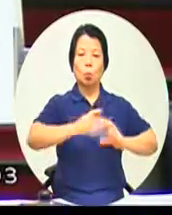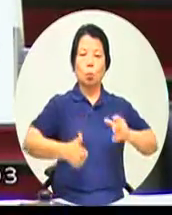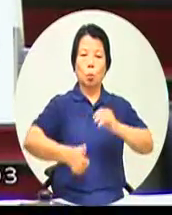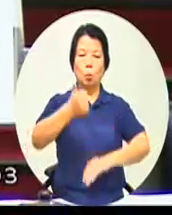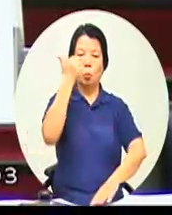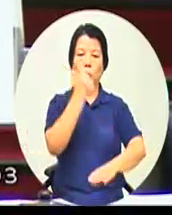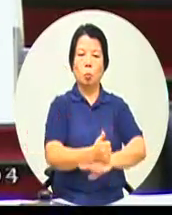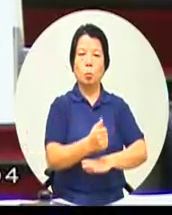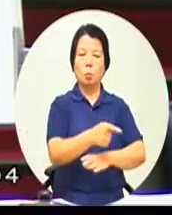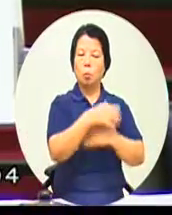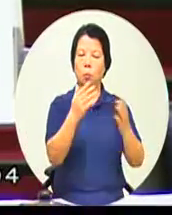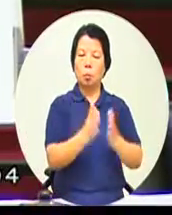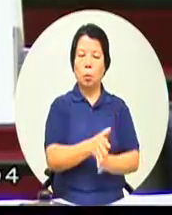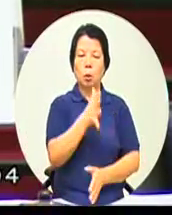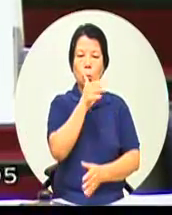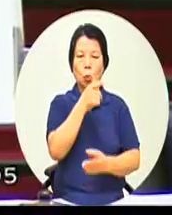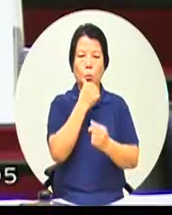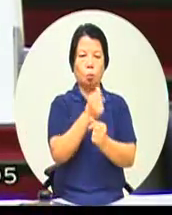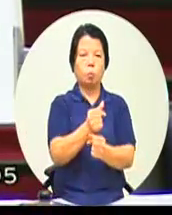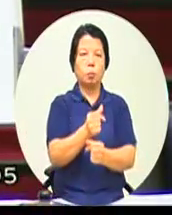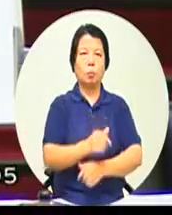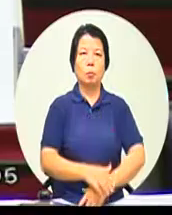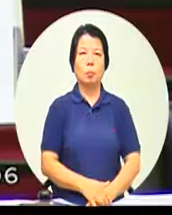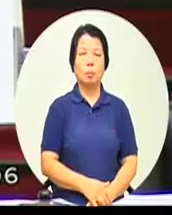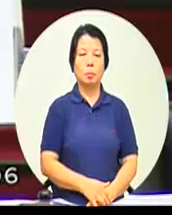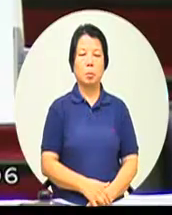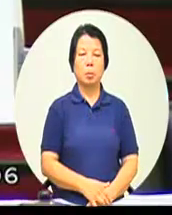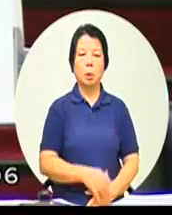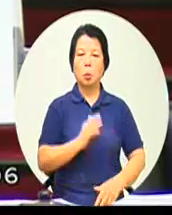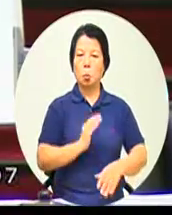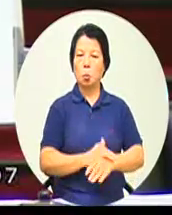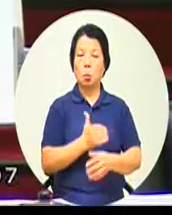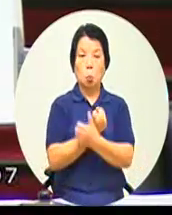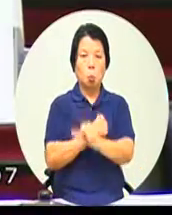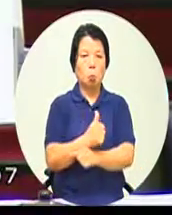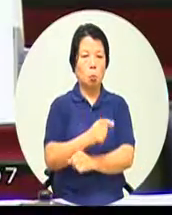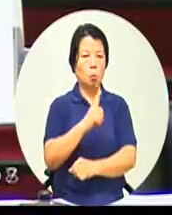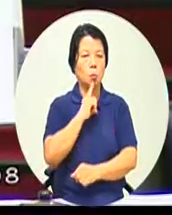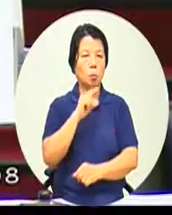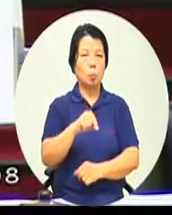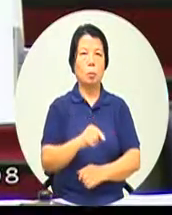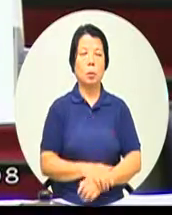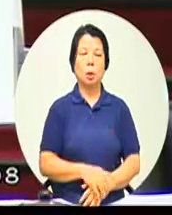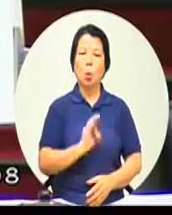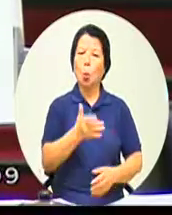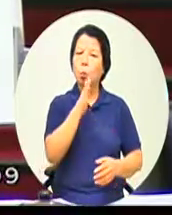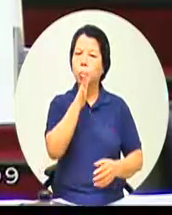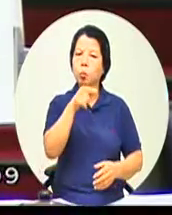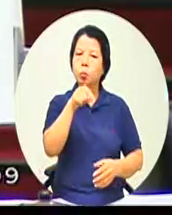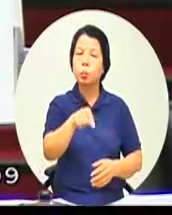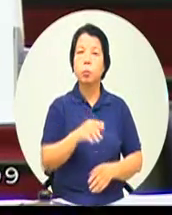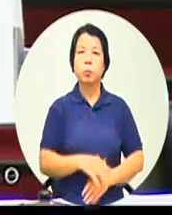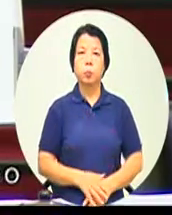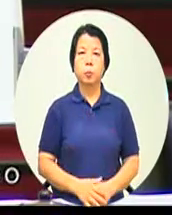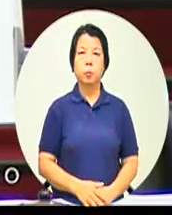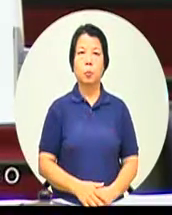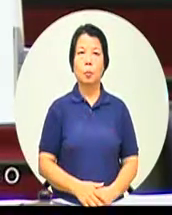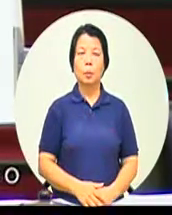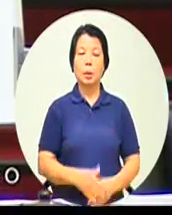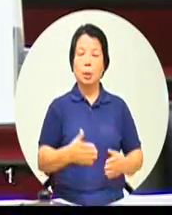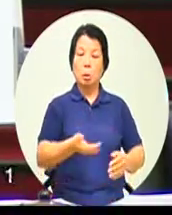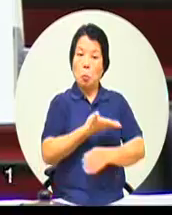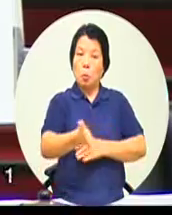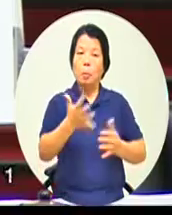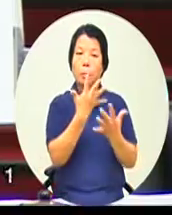破，哪行的呢？为什么他讲这句话呢？因为没有给